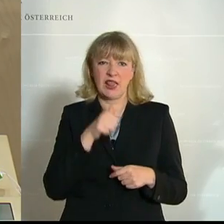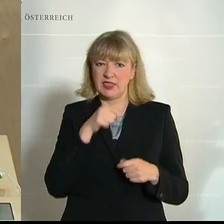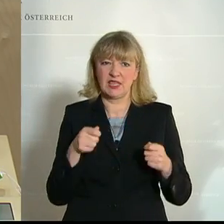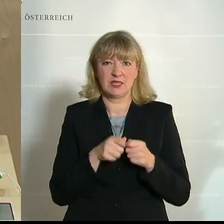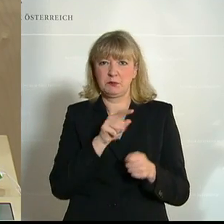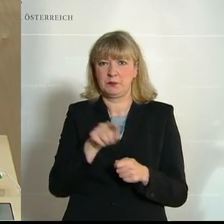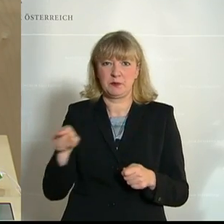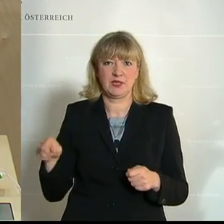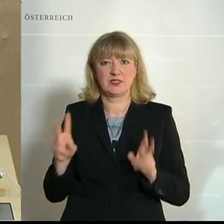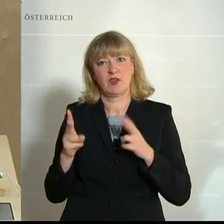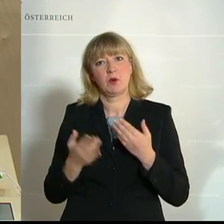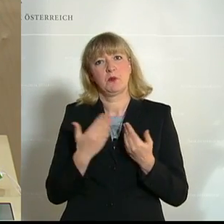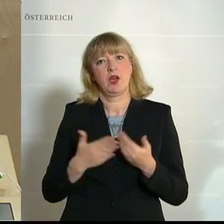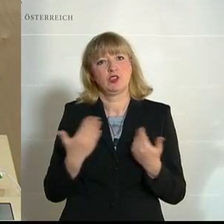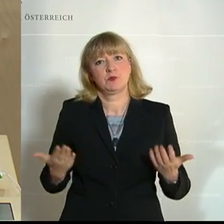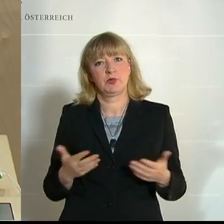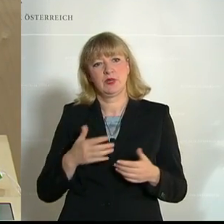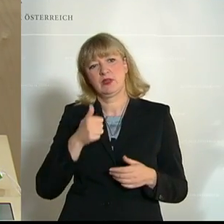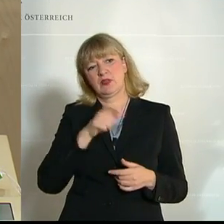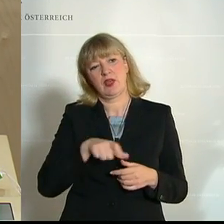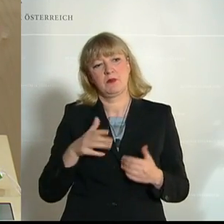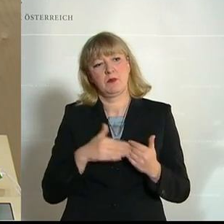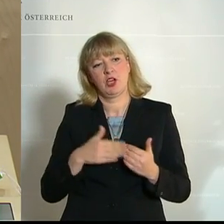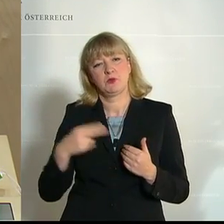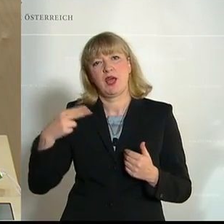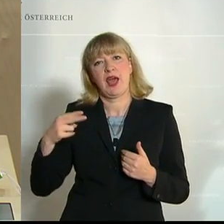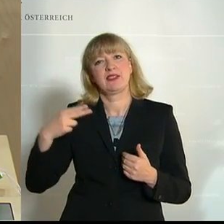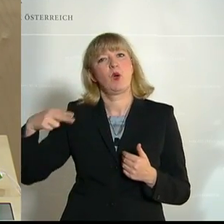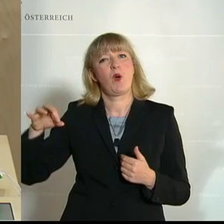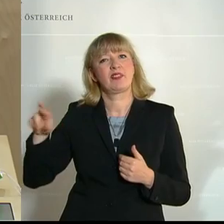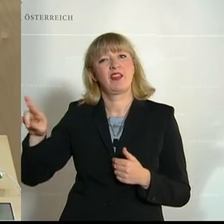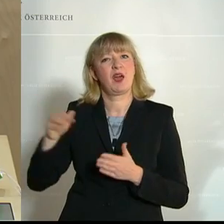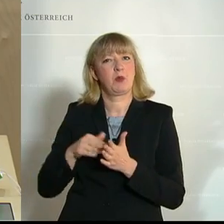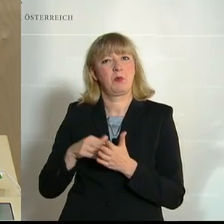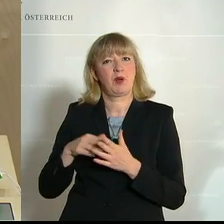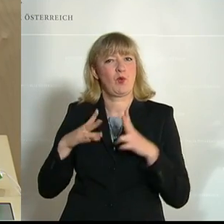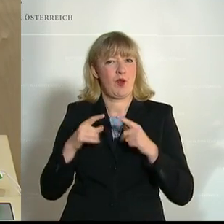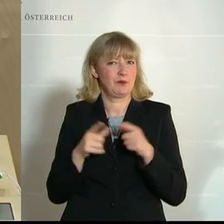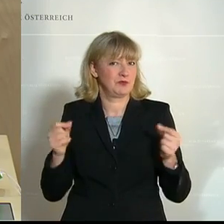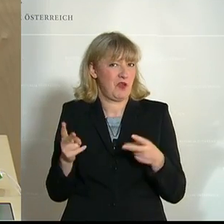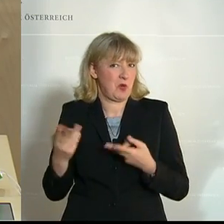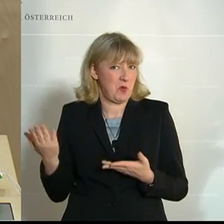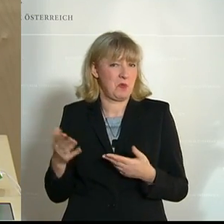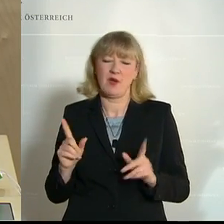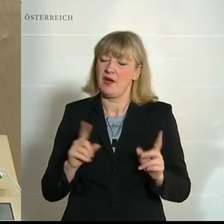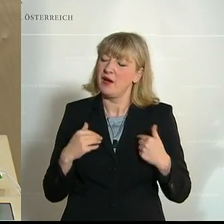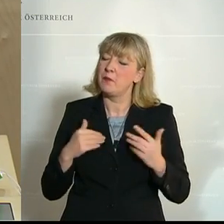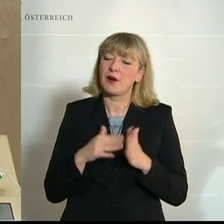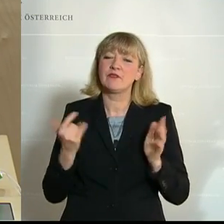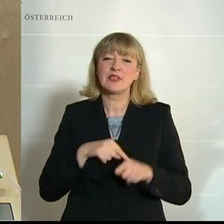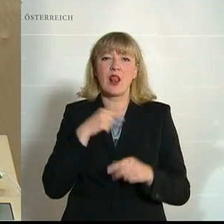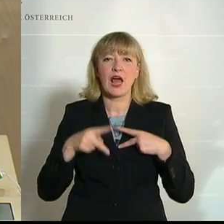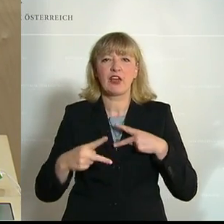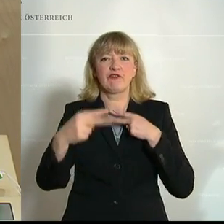treffsicher. Warum beispielsweise braucht jemand wie Heidi Horten einen Urlaubsgutschein? Und was wir brauchen, sind langfristige